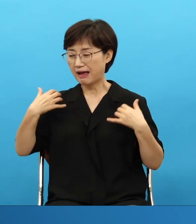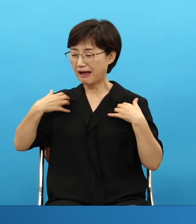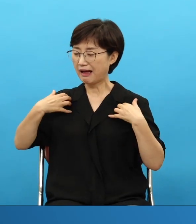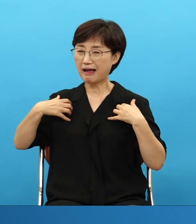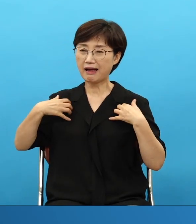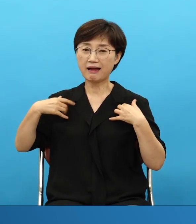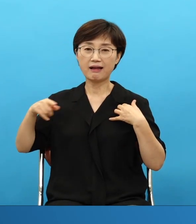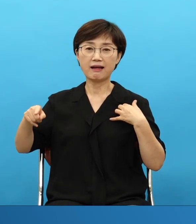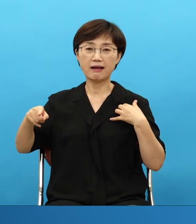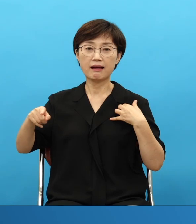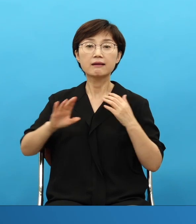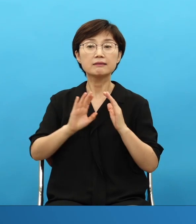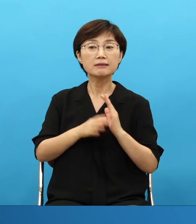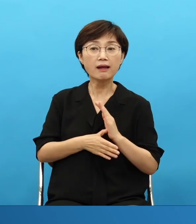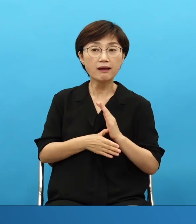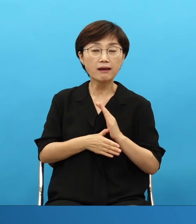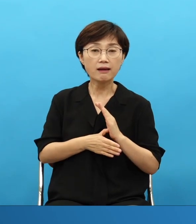교회가